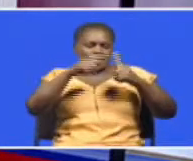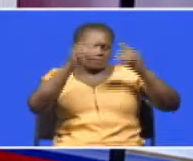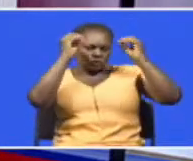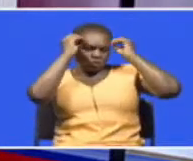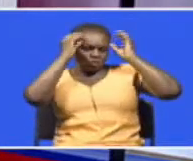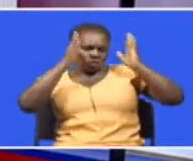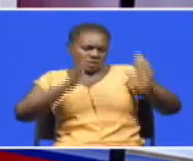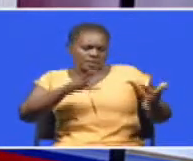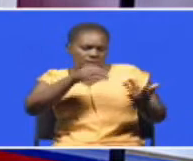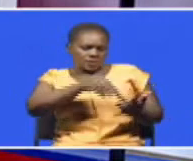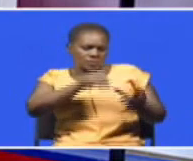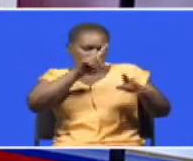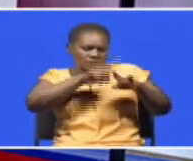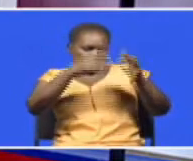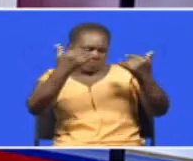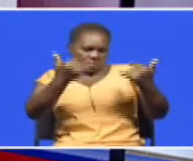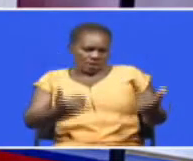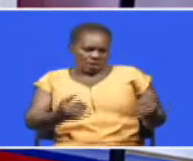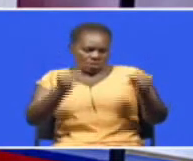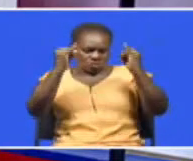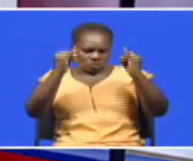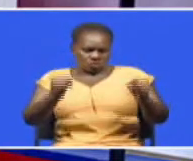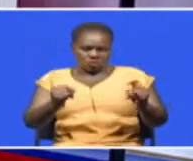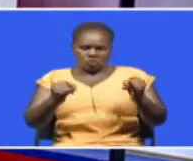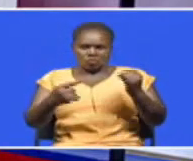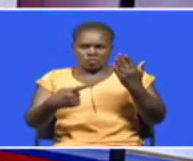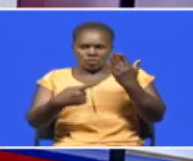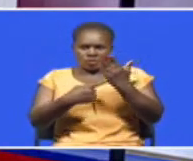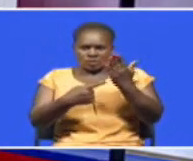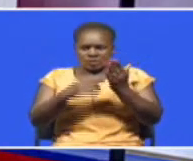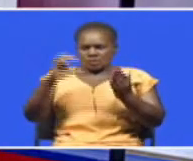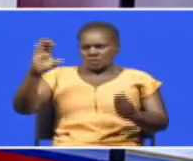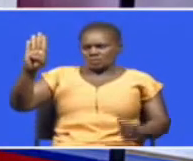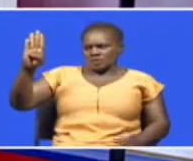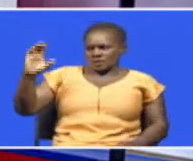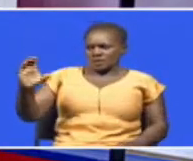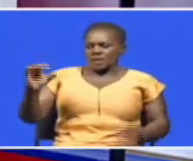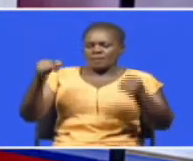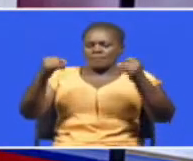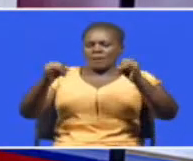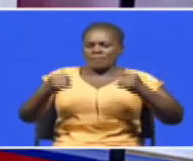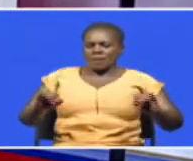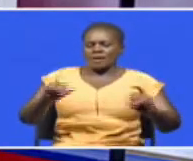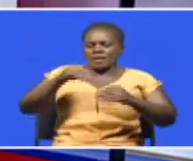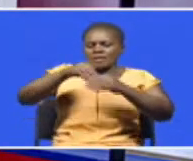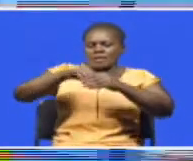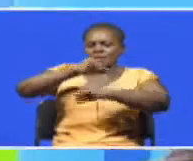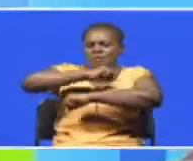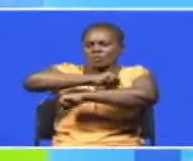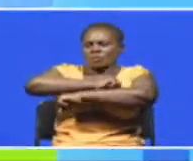wanafunzi haswa wakati huu mfumo mpya wa umilisi yani CBC unatekelezwa shuleni.